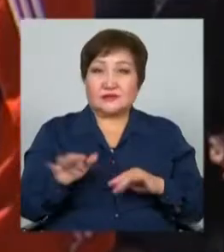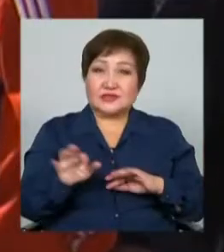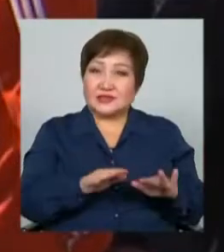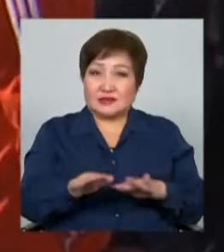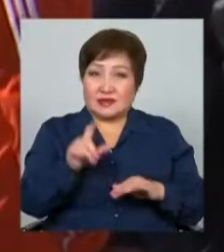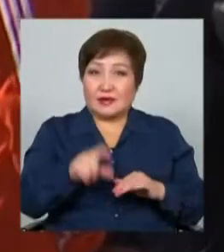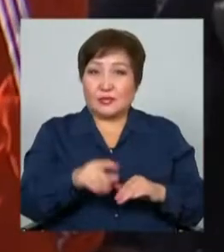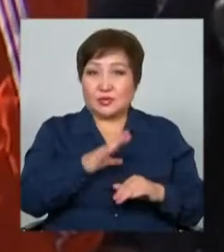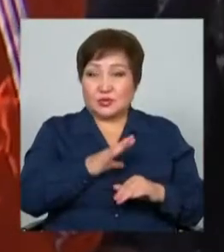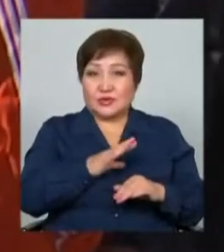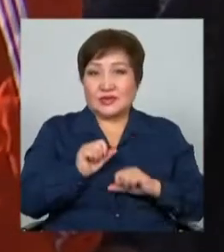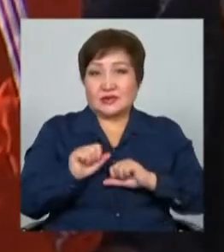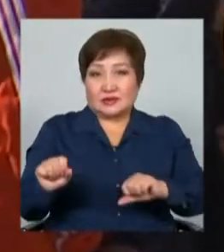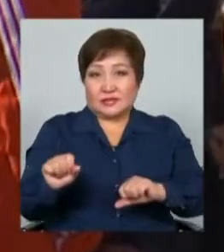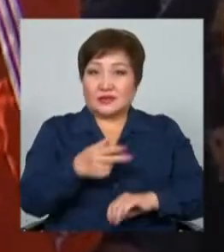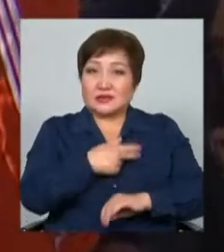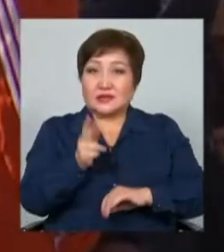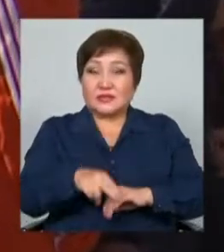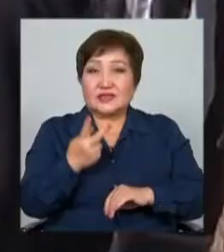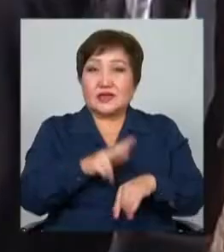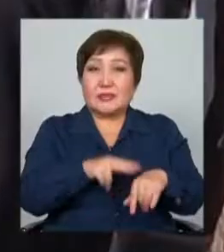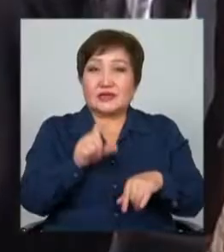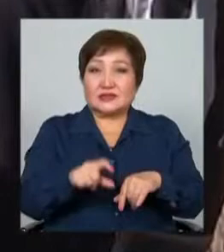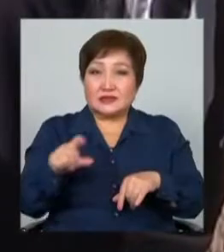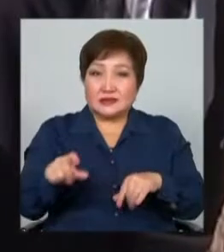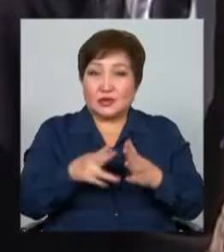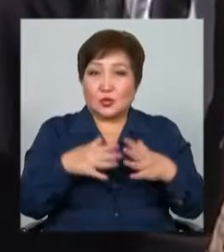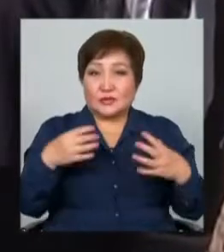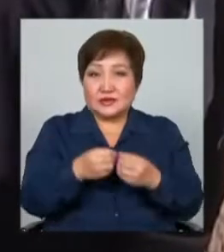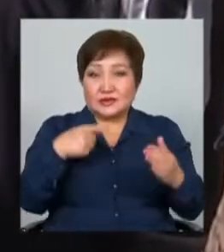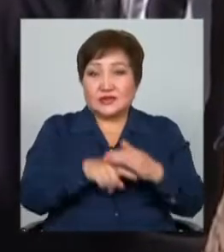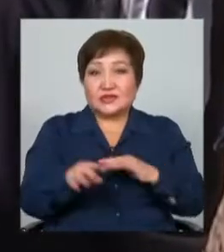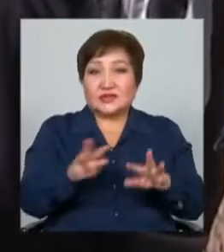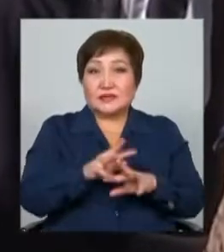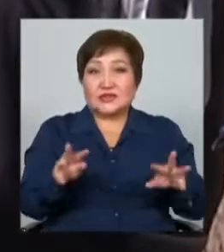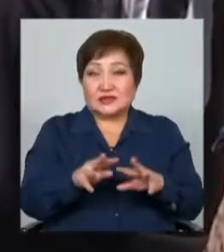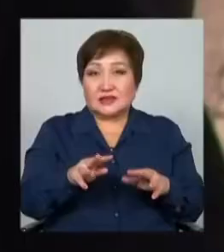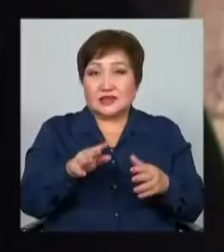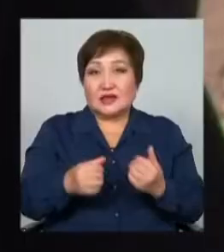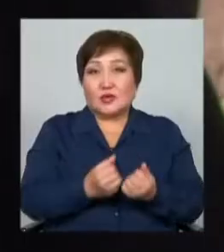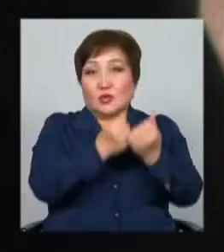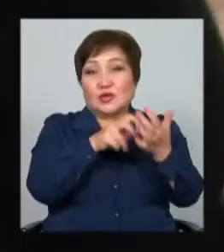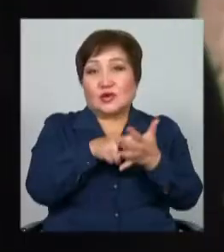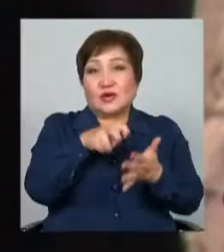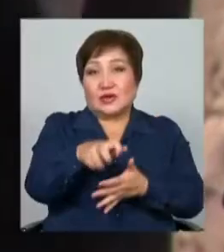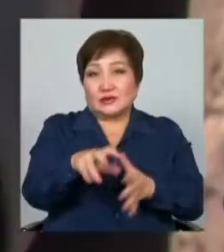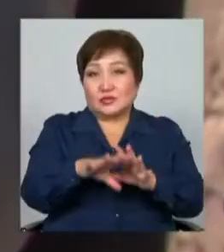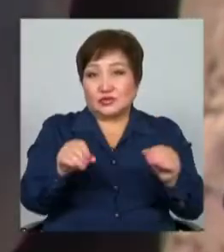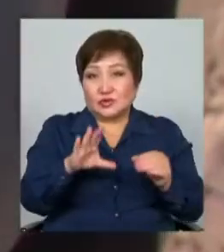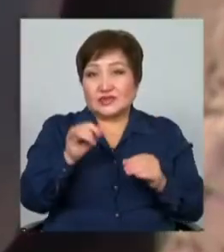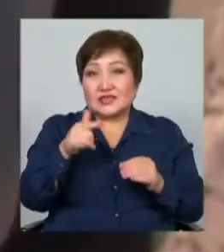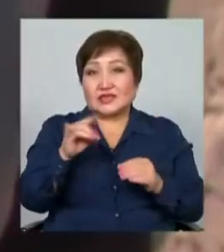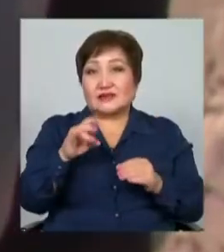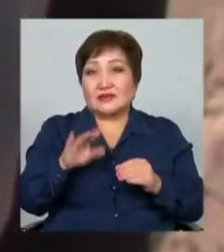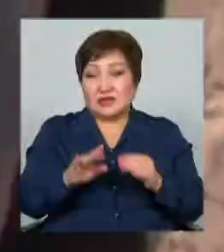Айта кетейік, ерлікпен қаза тапқан екі полицейдің отбасына Ішкі істер министрінің қолдау хаты бойынша Алматы қаласының әкімі Бақытжан Сағынтаевтың